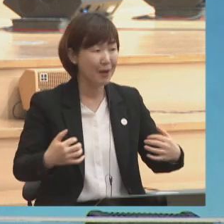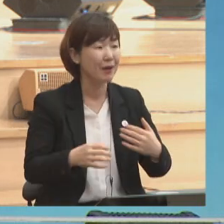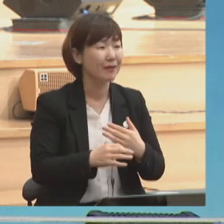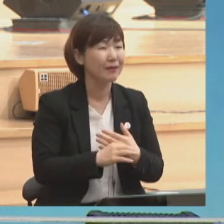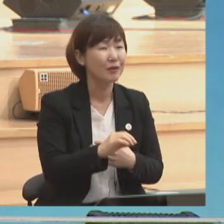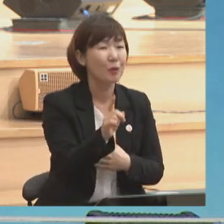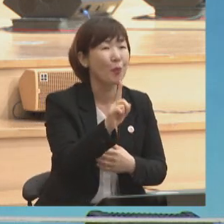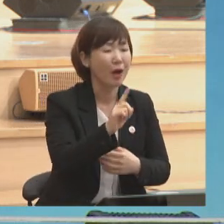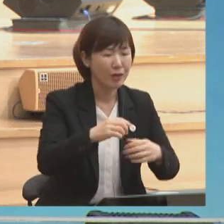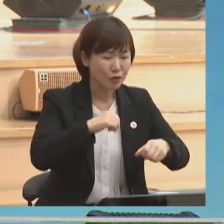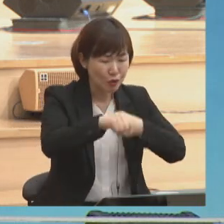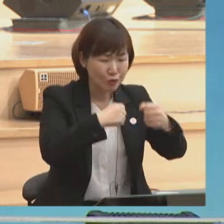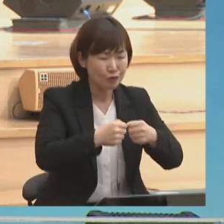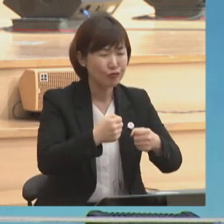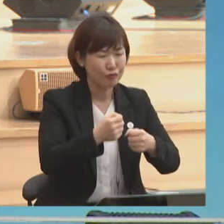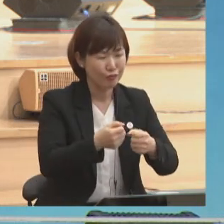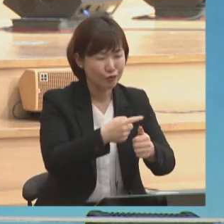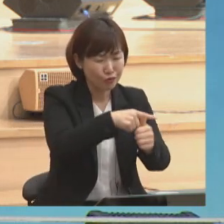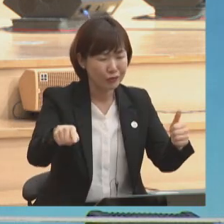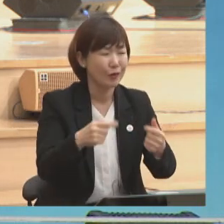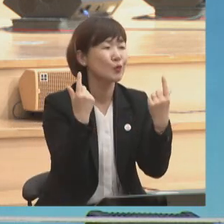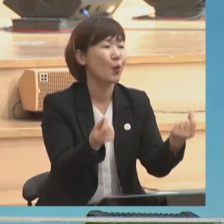아무 생각 없이 배를 갈라. 백정이지.